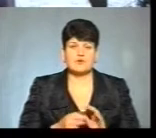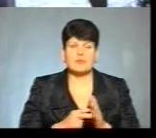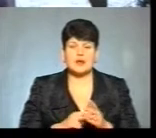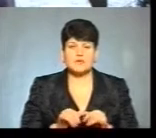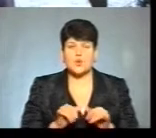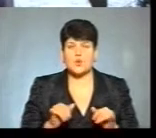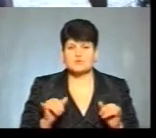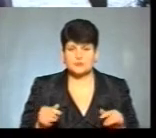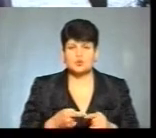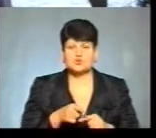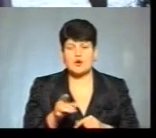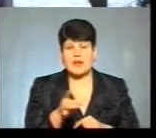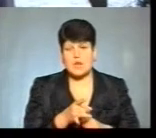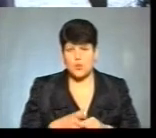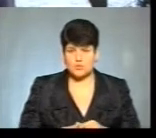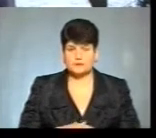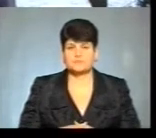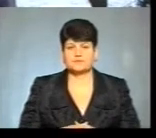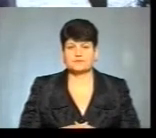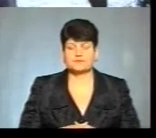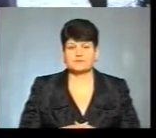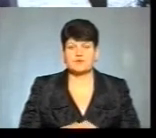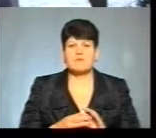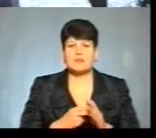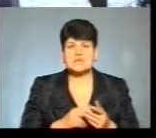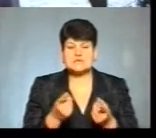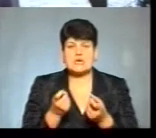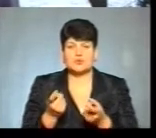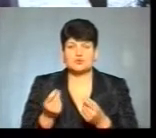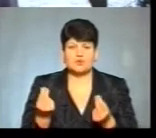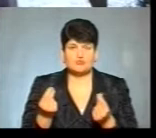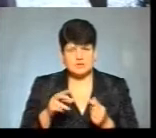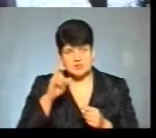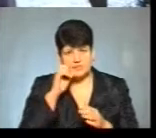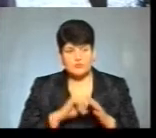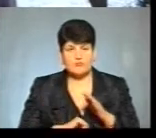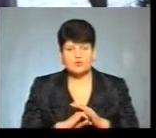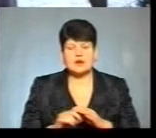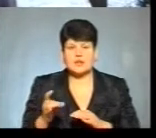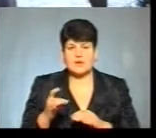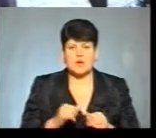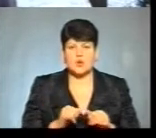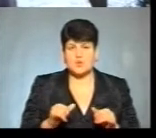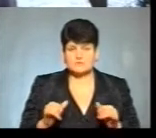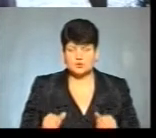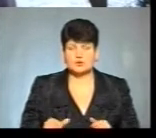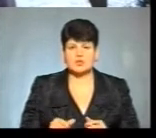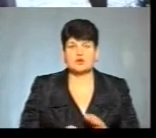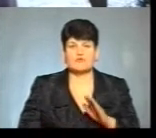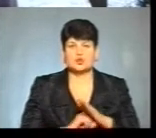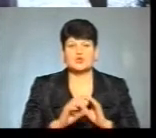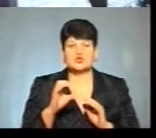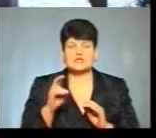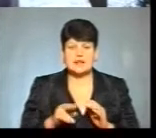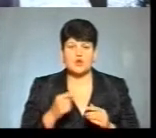розвитку даного регіону, в плані залучення коштів Державного фонду регіонального розвитку та Фонду